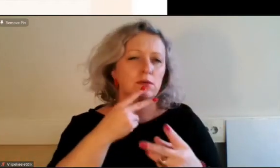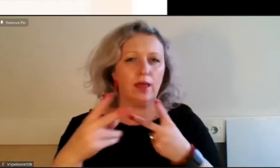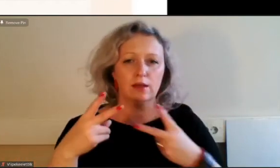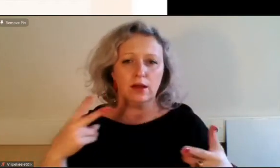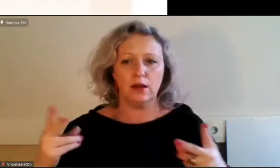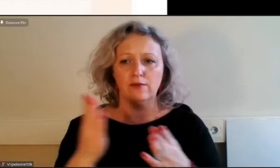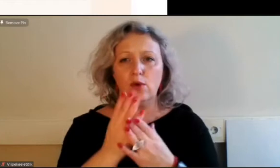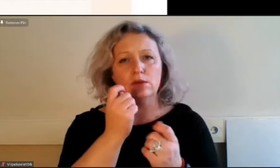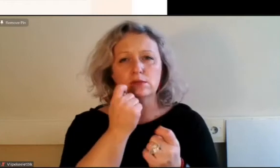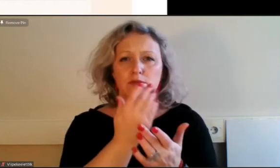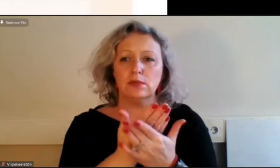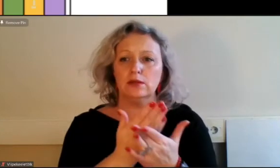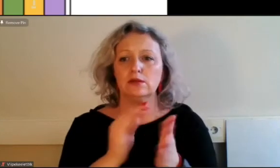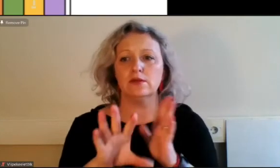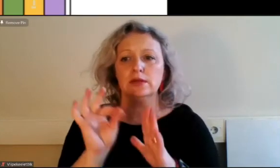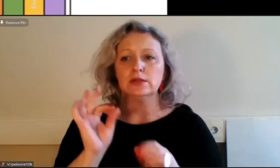kõikidel juhtudel.